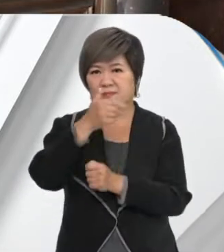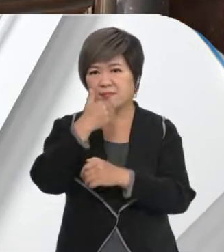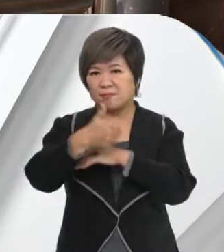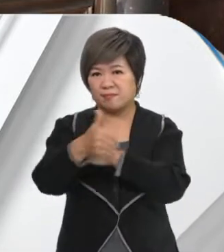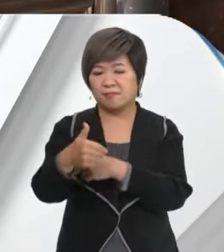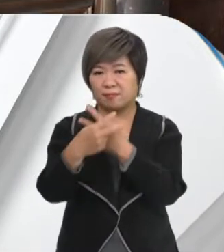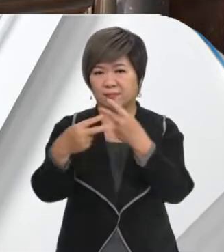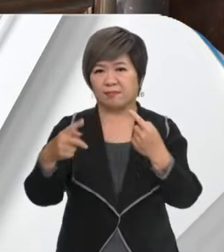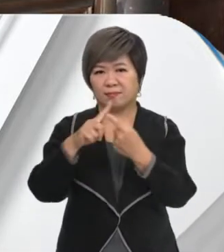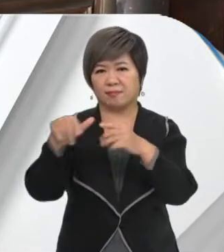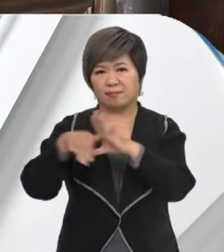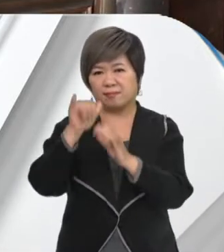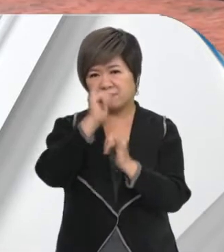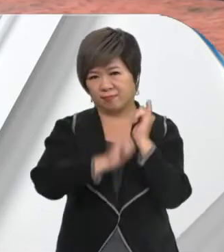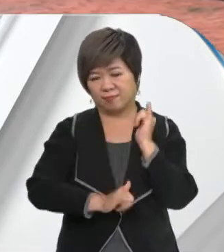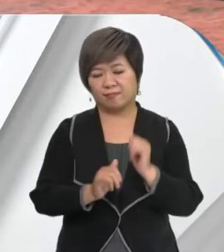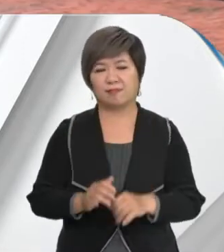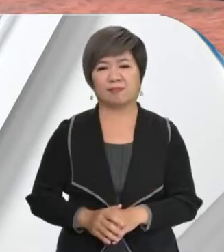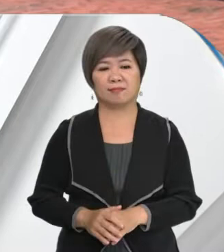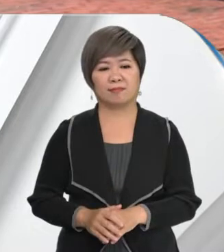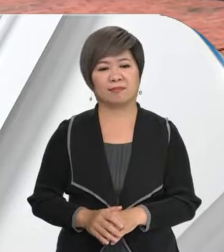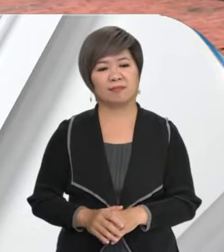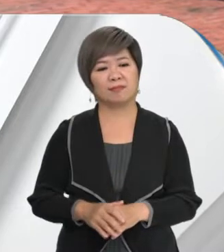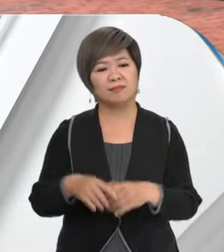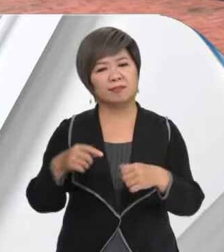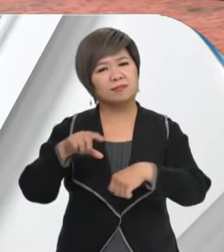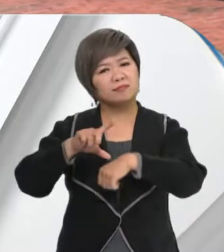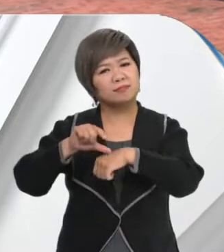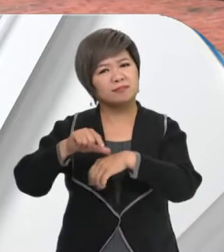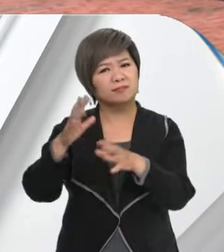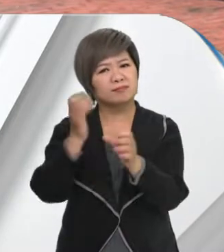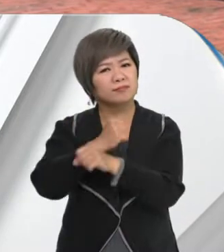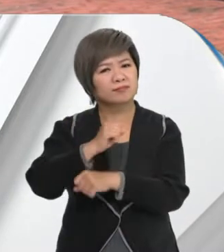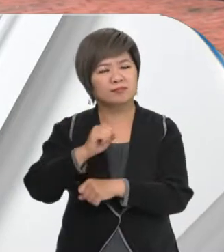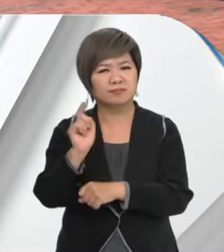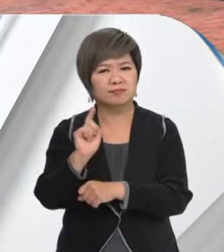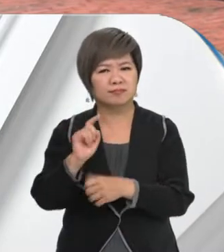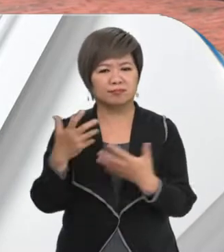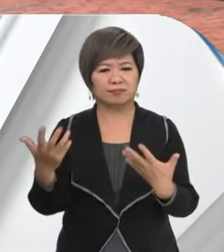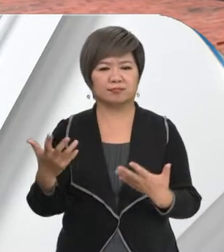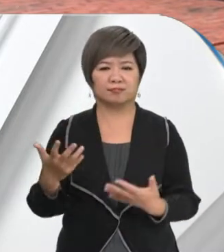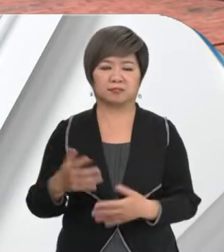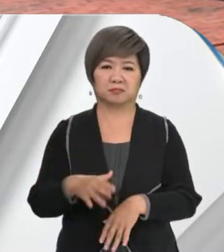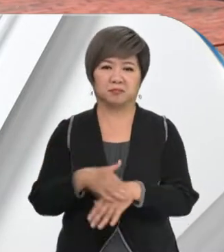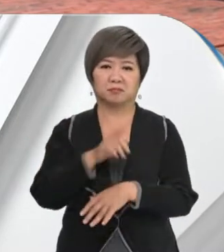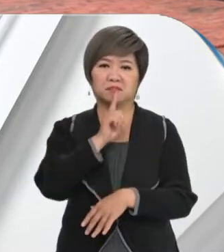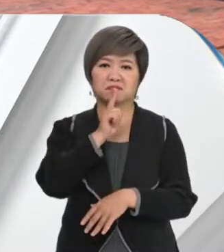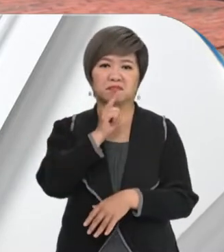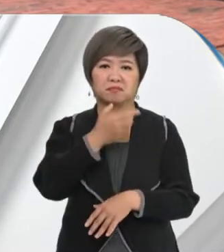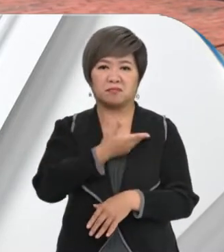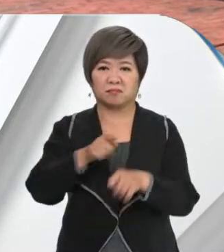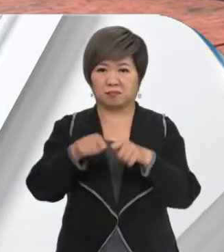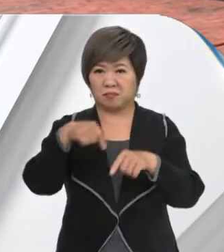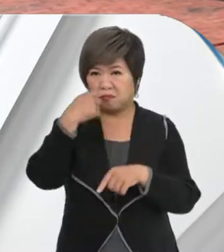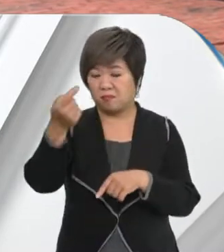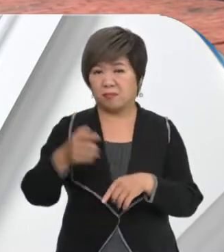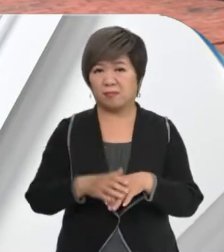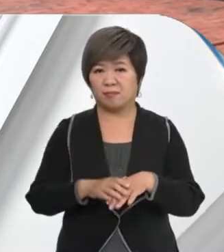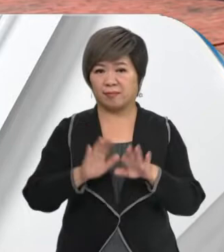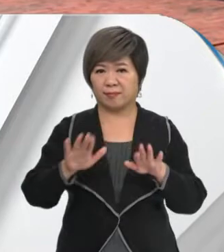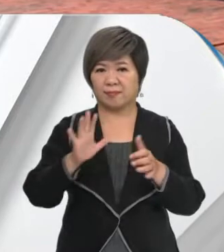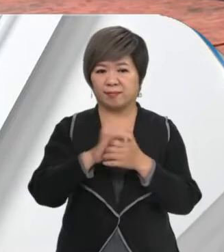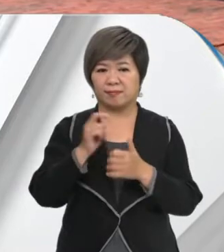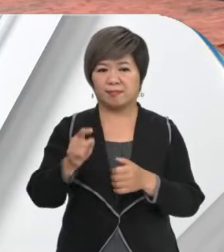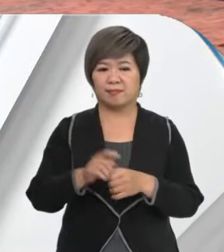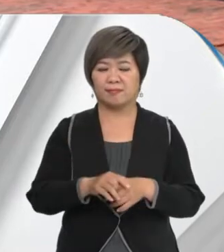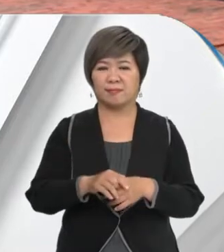家人文同历史。 物计时间冇睇起。唔係講鴨片花，你一下，誒你學落客誒簽到咗